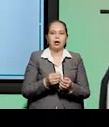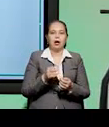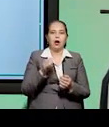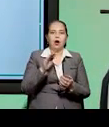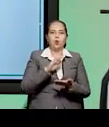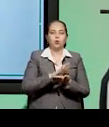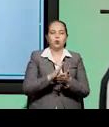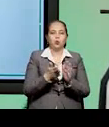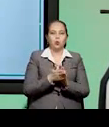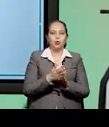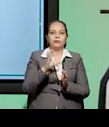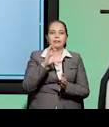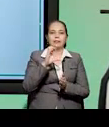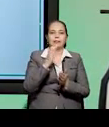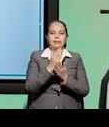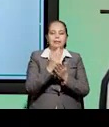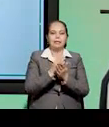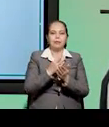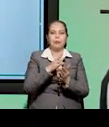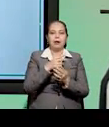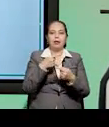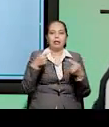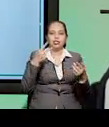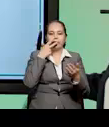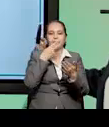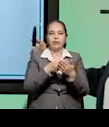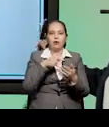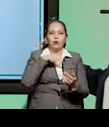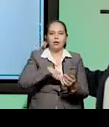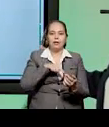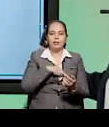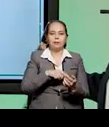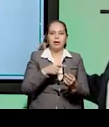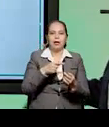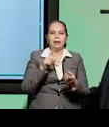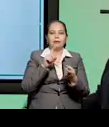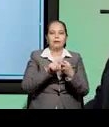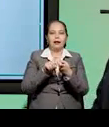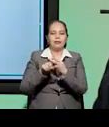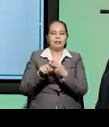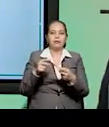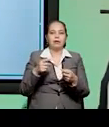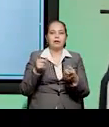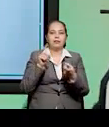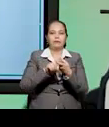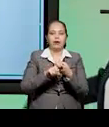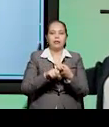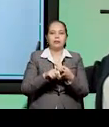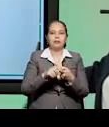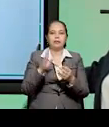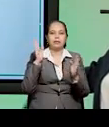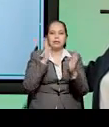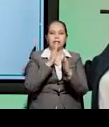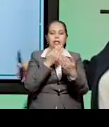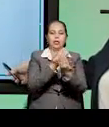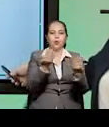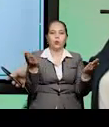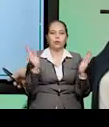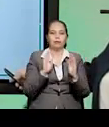устойчивая система различных видов организмов, неразрывно связанных с окружающей средой,